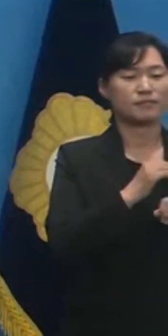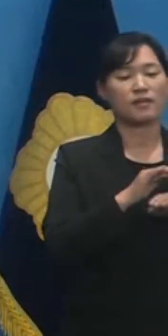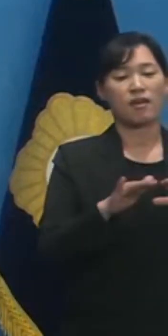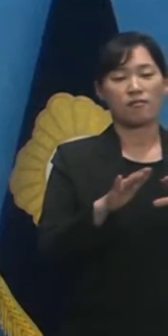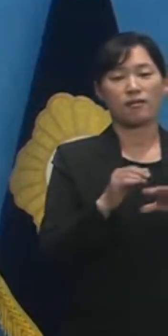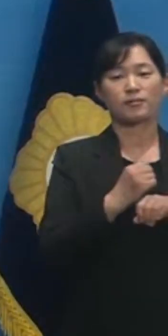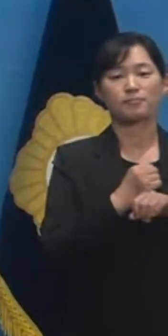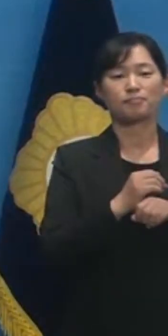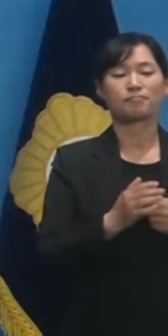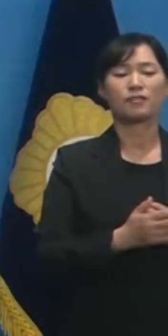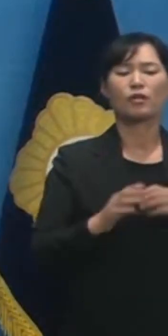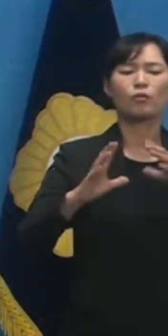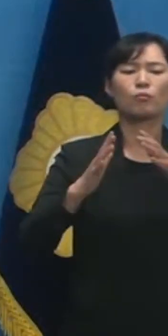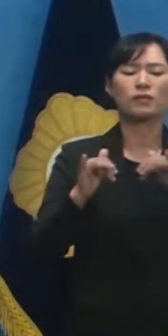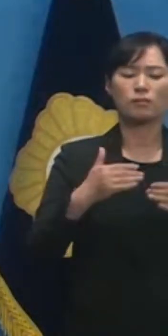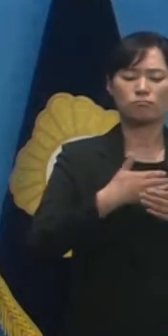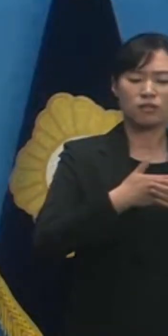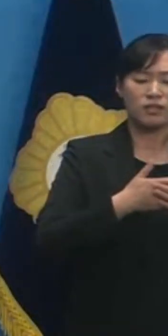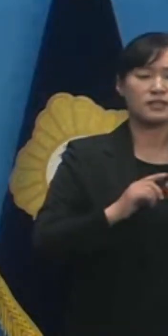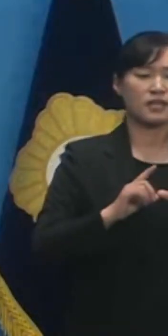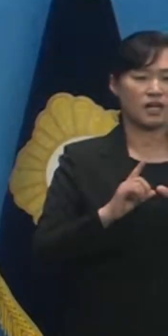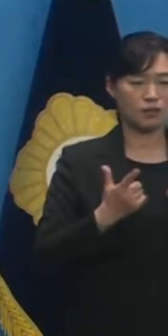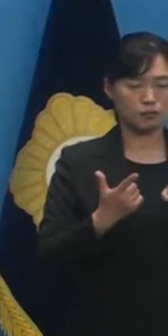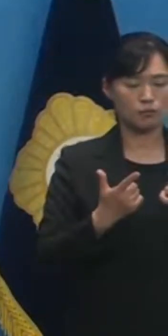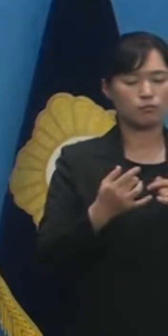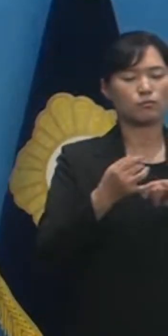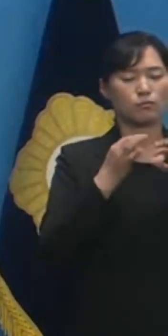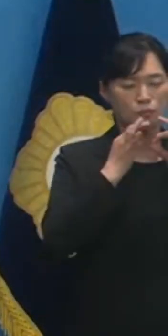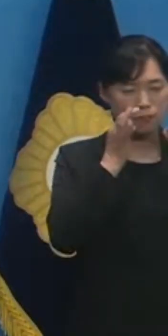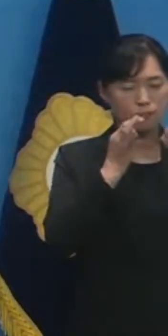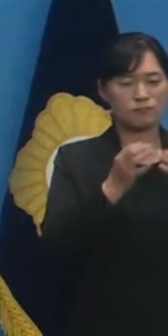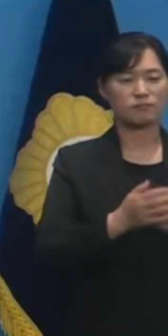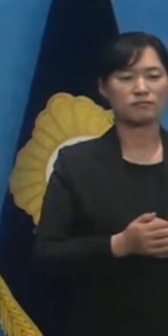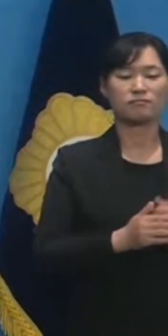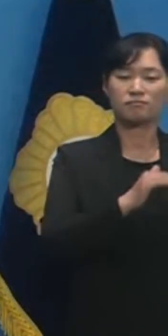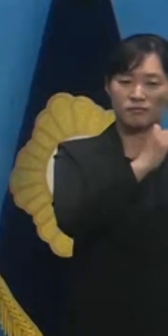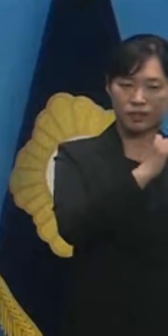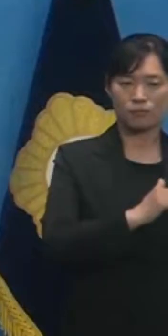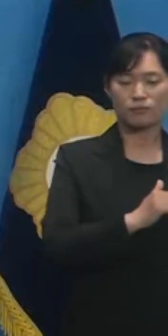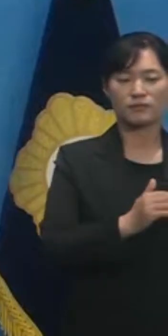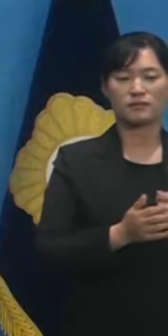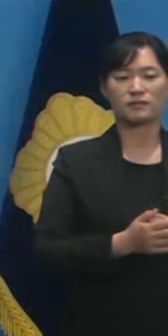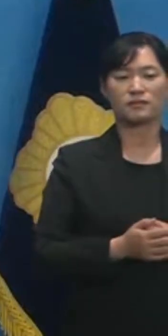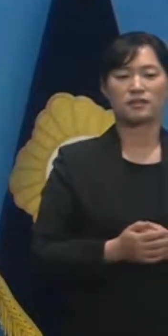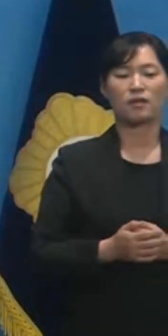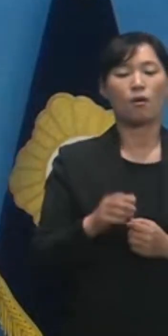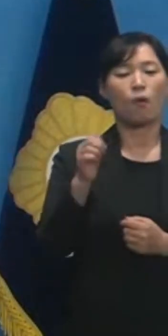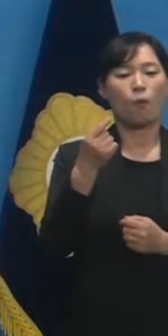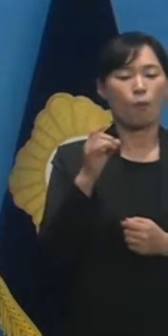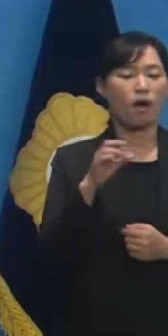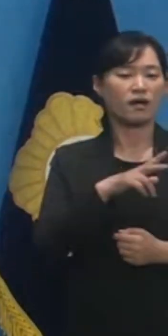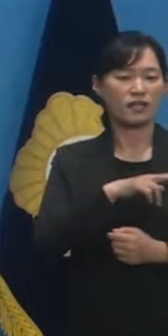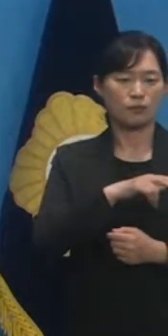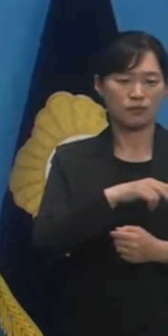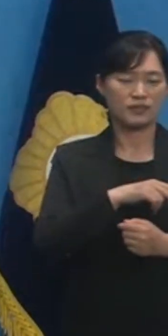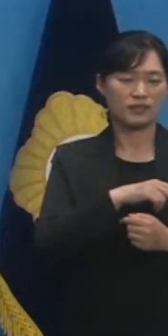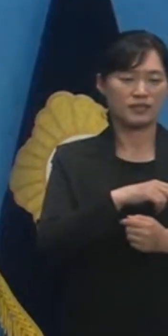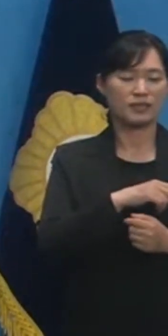내용입니다. 국민이 불안하지 않도록 하겠습니다. 내용은 황정아 의원과 이혜민